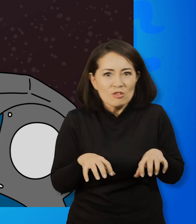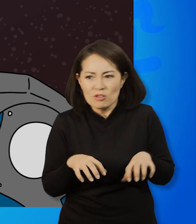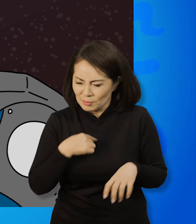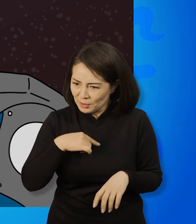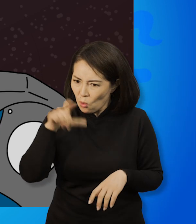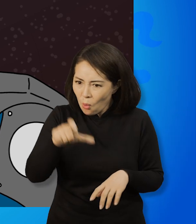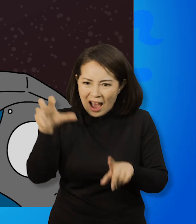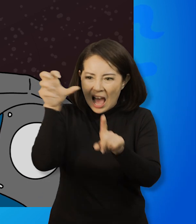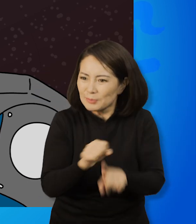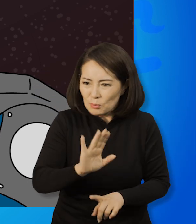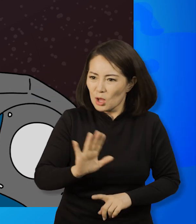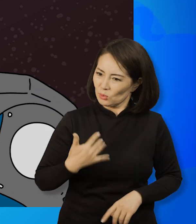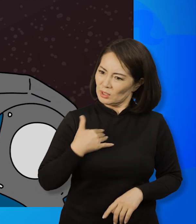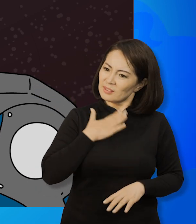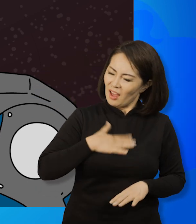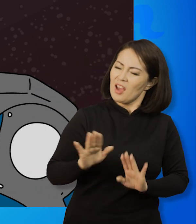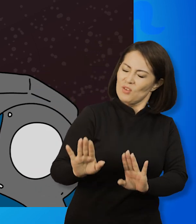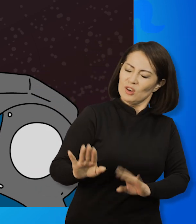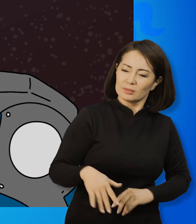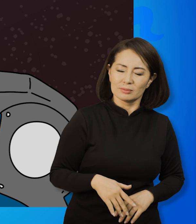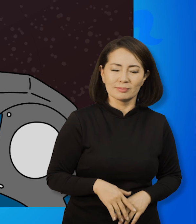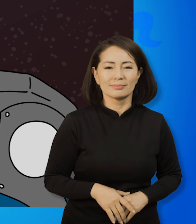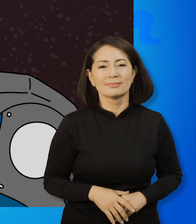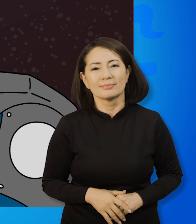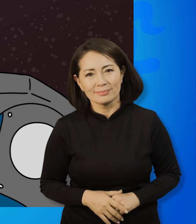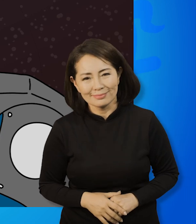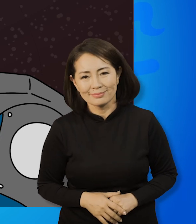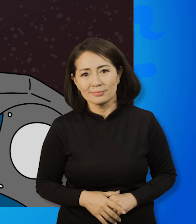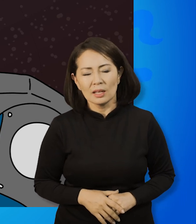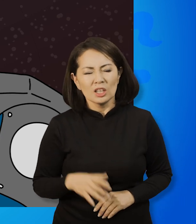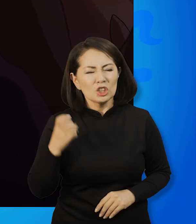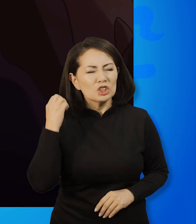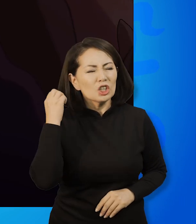шүү. Би хүн гэмтэмэргүй шүү.